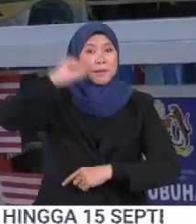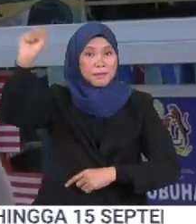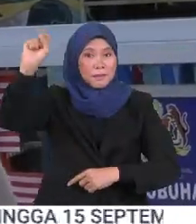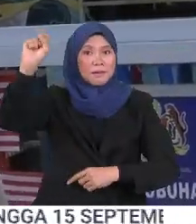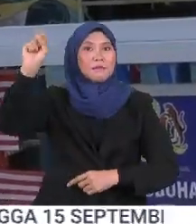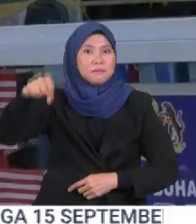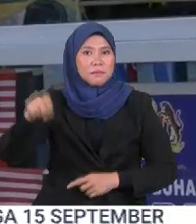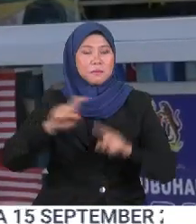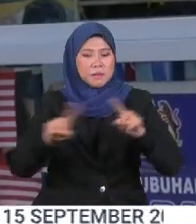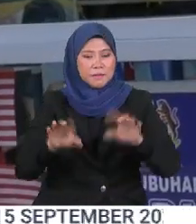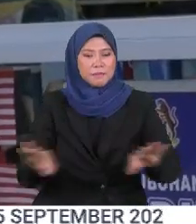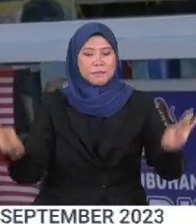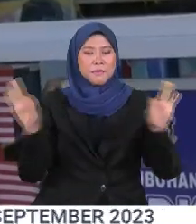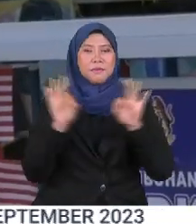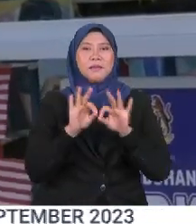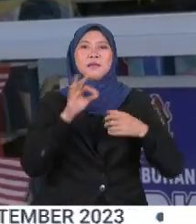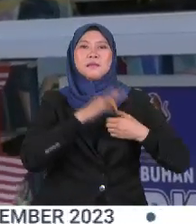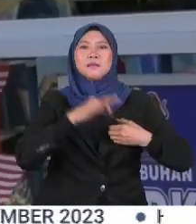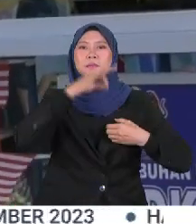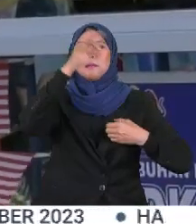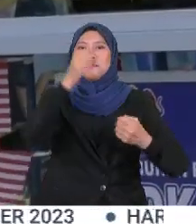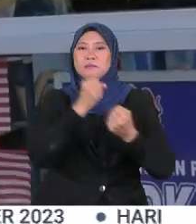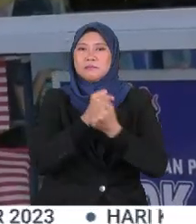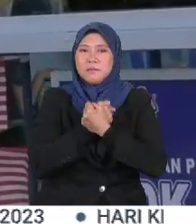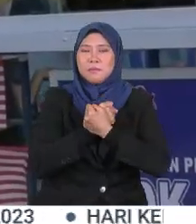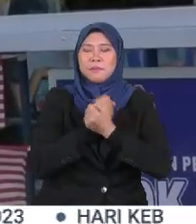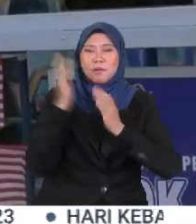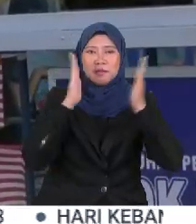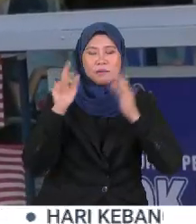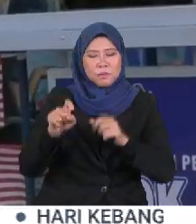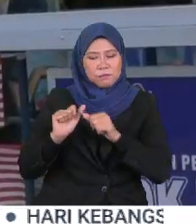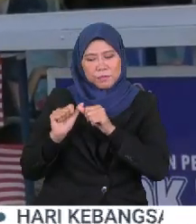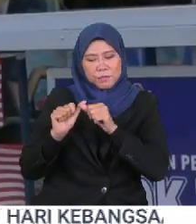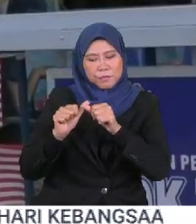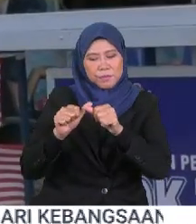Tetapi yang lebih penting ialah semangat patriotisme itu perlu kekal